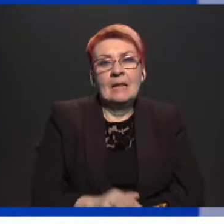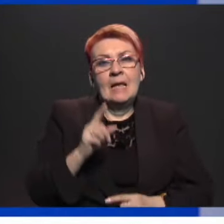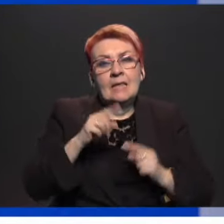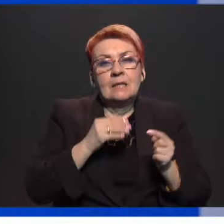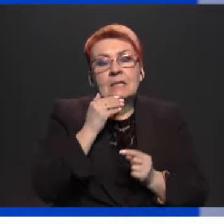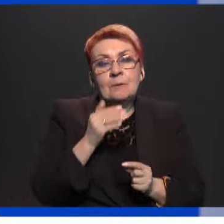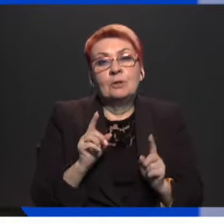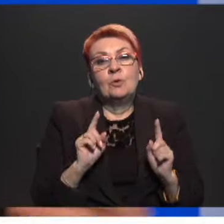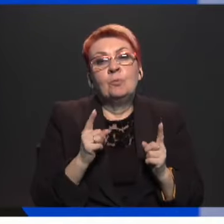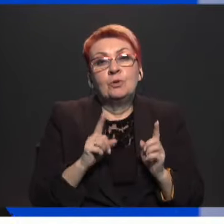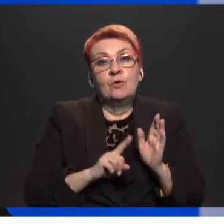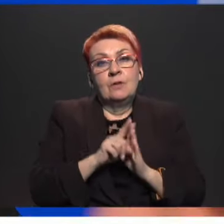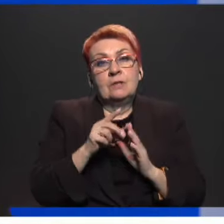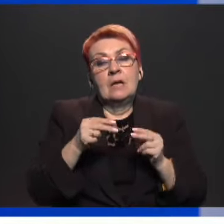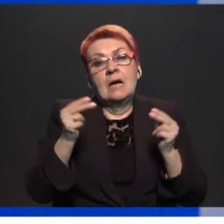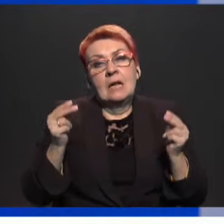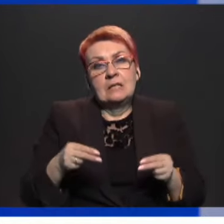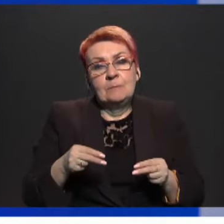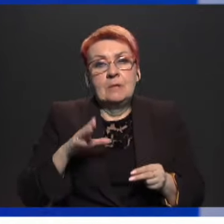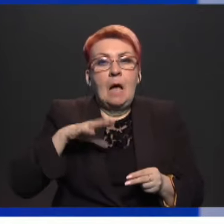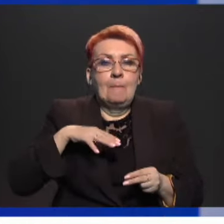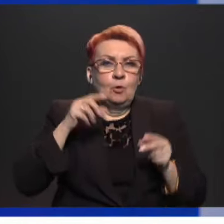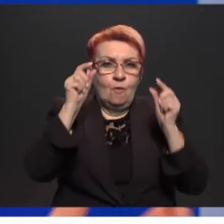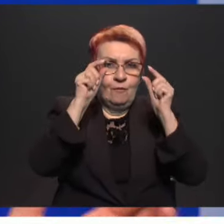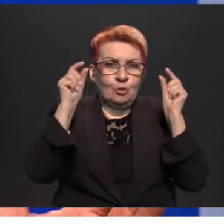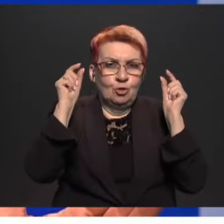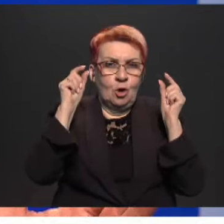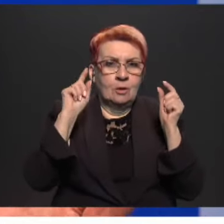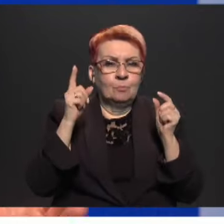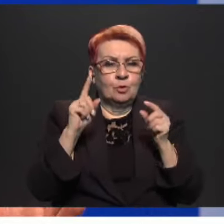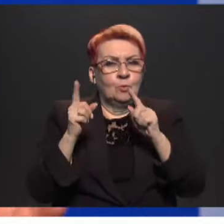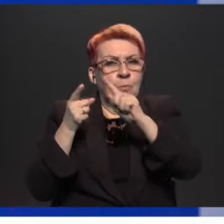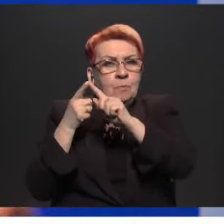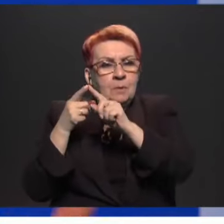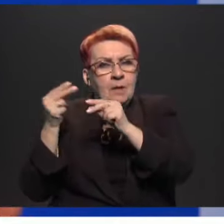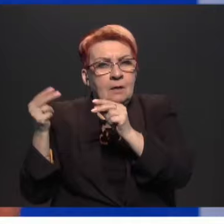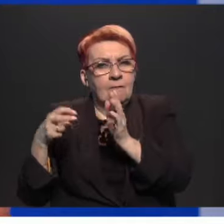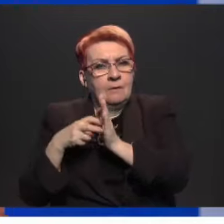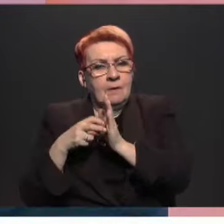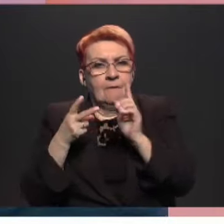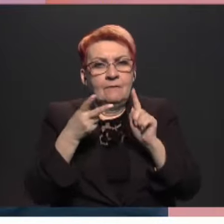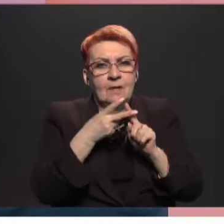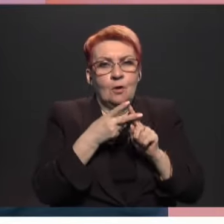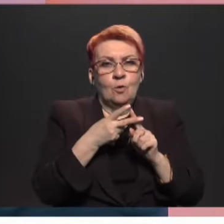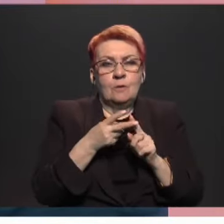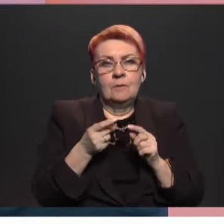спрашивают, почему сначала расписывают, а потом венчают. В этом смысле росписи венчания